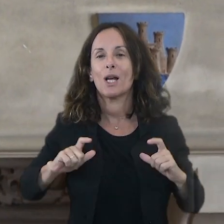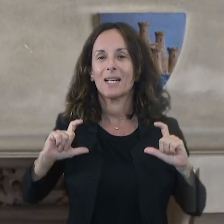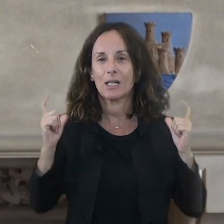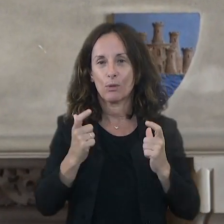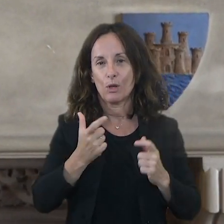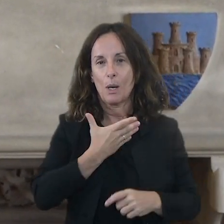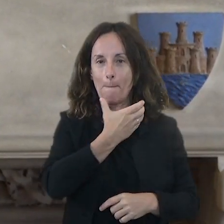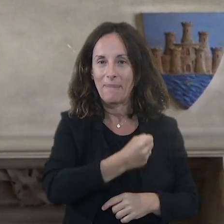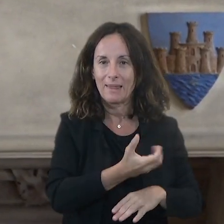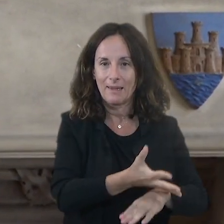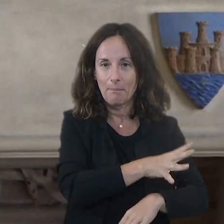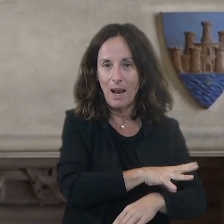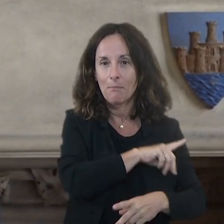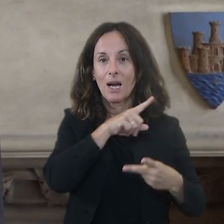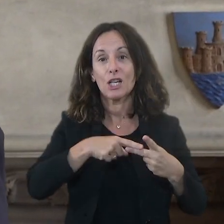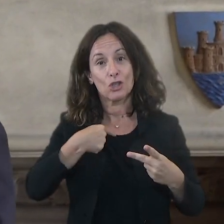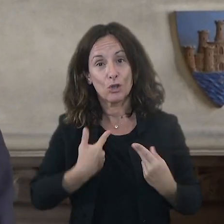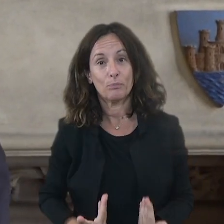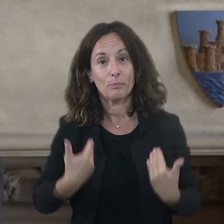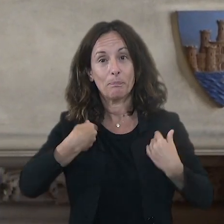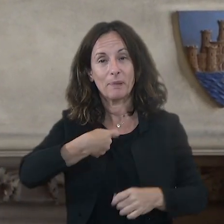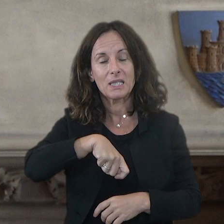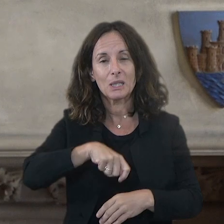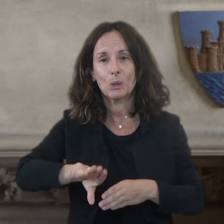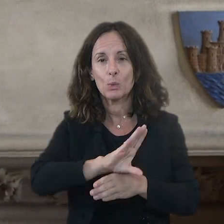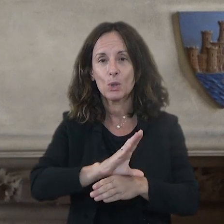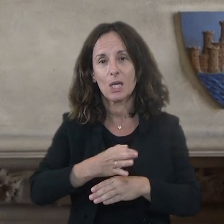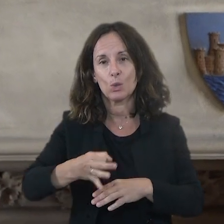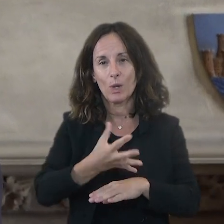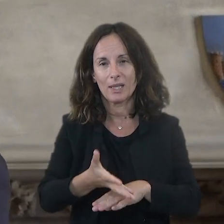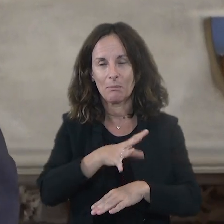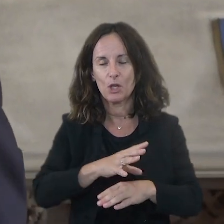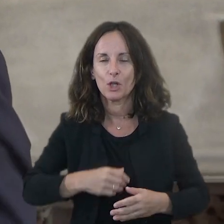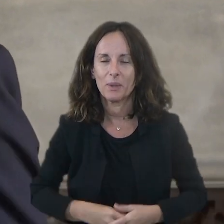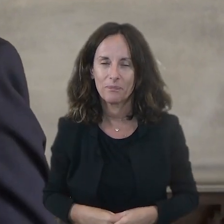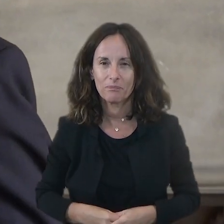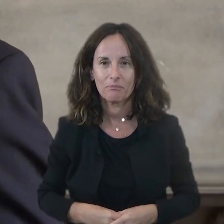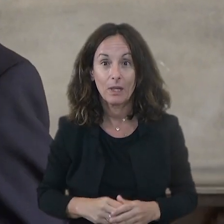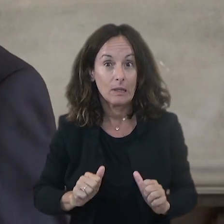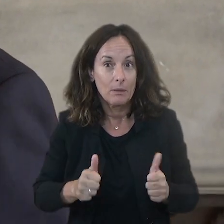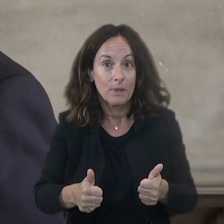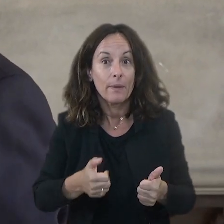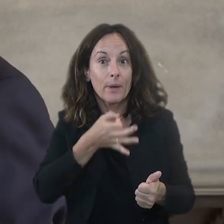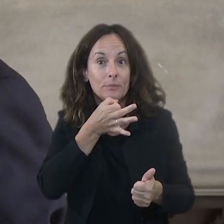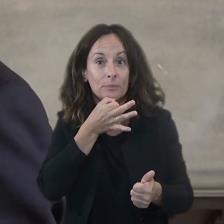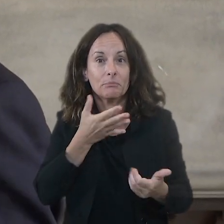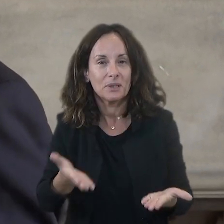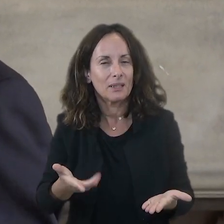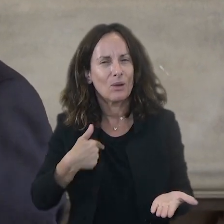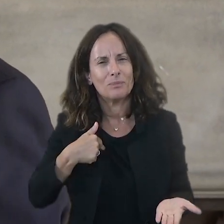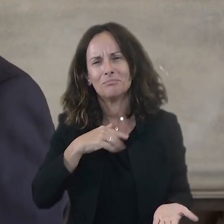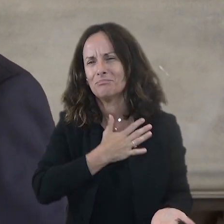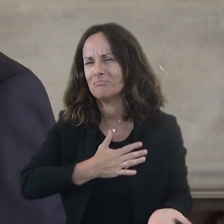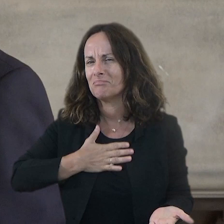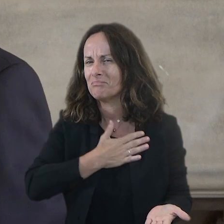aquesta primera reunió entre Esbalda de Palma i jo com a president del Consell Insular de Mallorca. I no puc començar d'una altra manera que dient que és